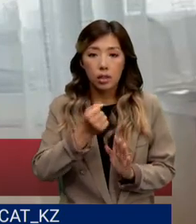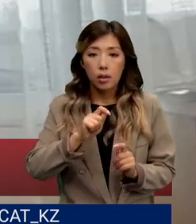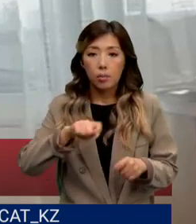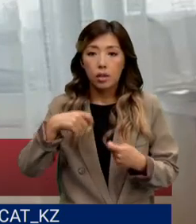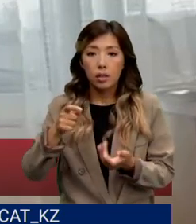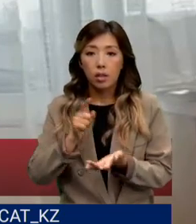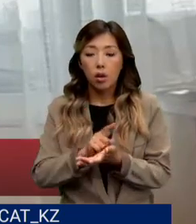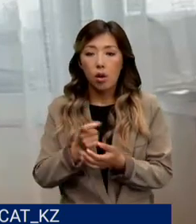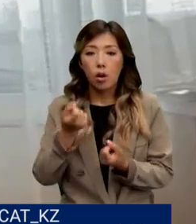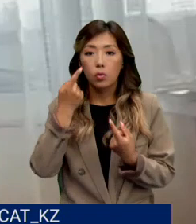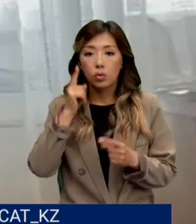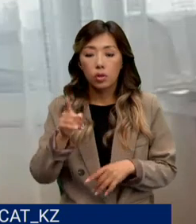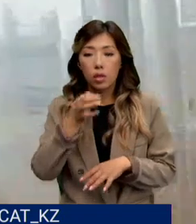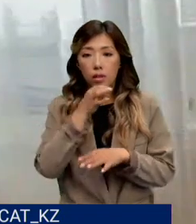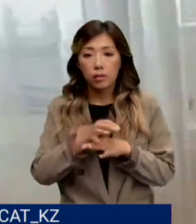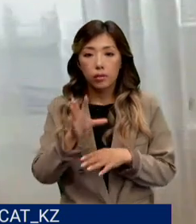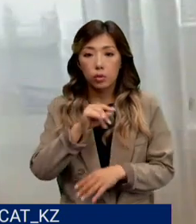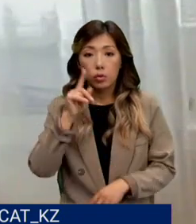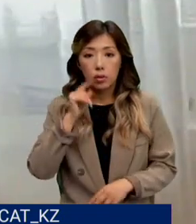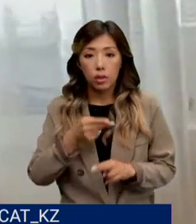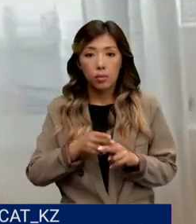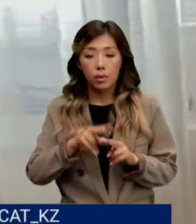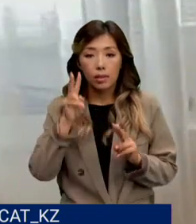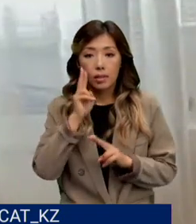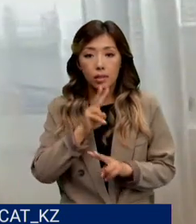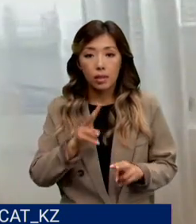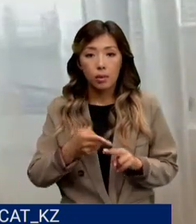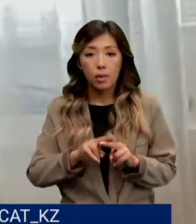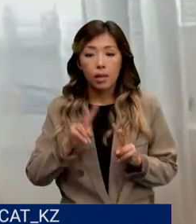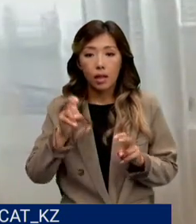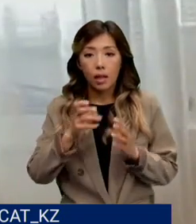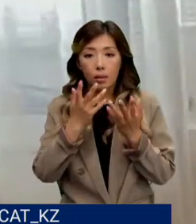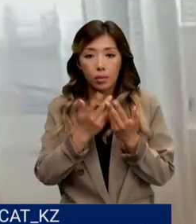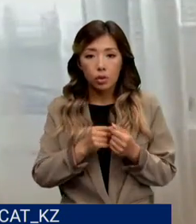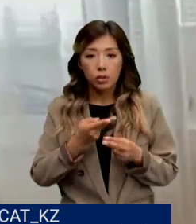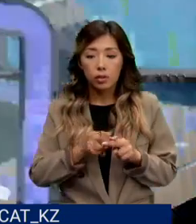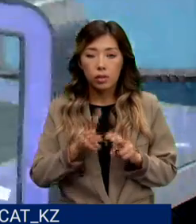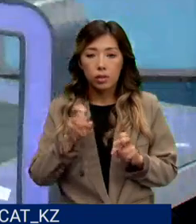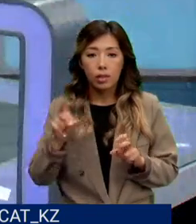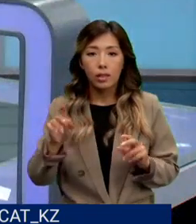данные оказались у налоговиков? Они говорят, мы не знаем. Эта интеграция была также незаконна.